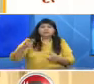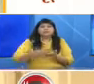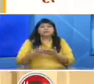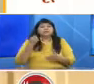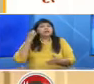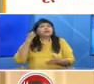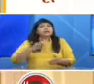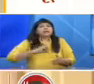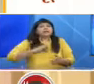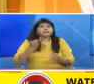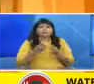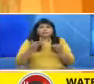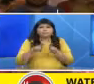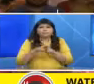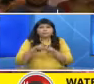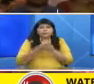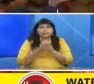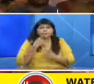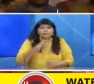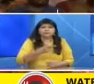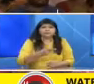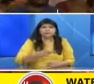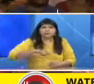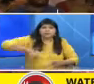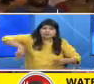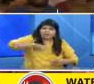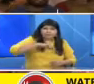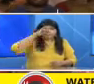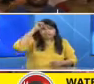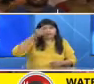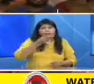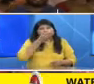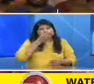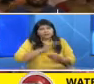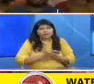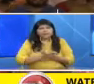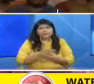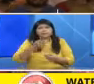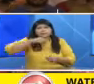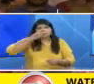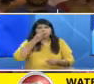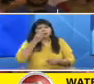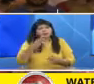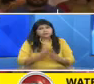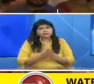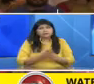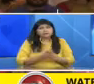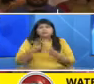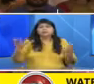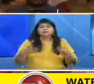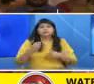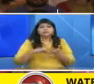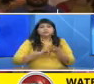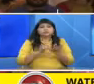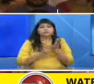संज्ञा प्रदीयते। यानी कि पृथ्वी में जल, अन्न और सुभाषित,